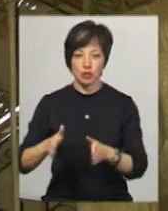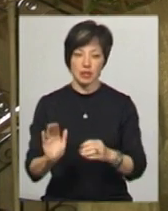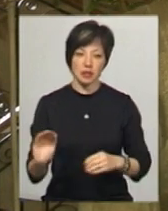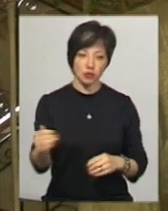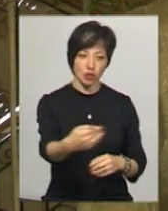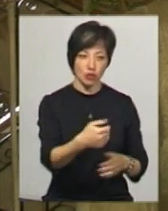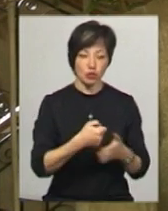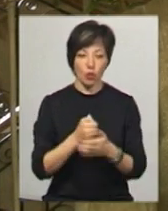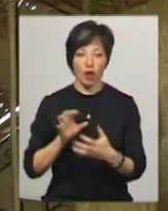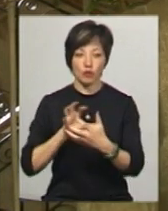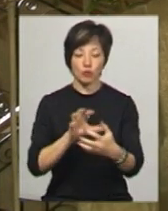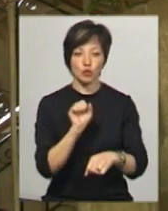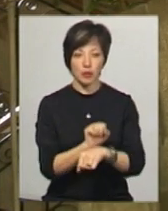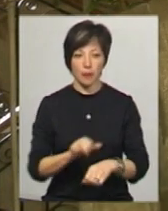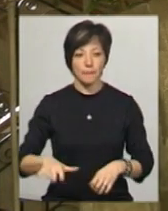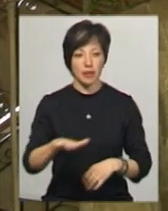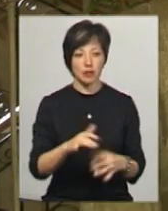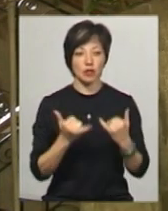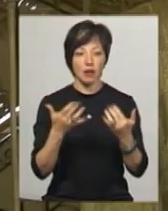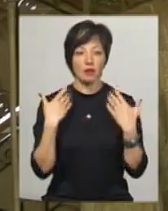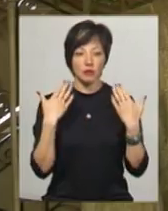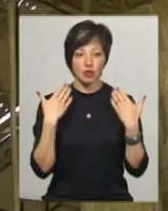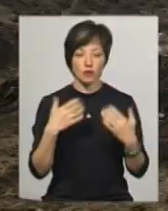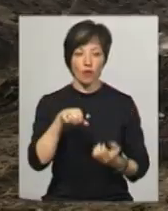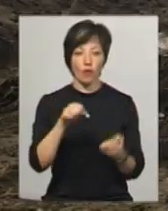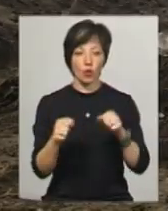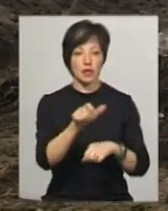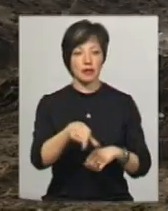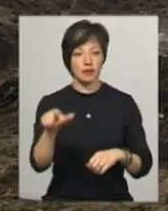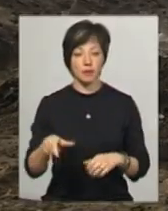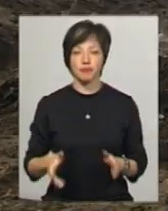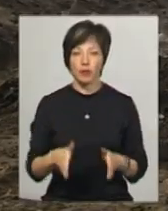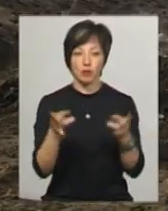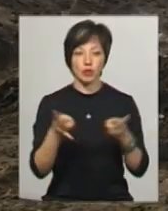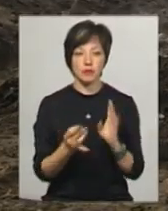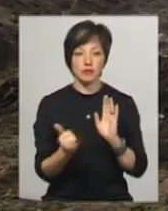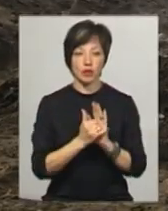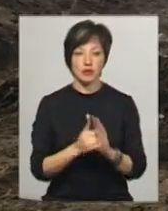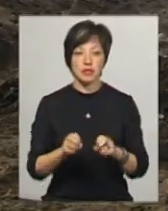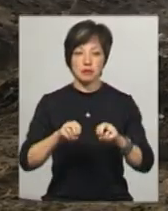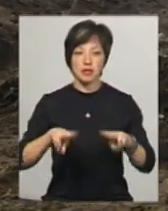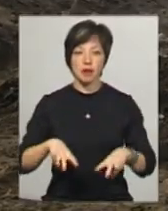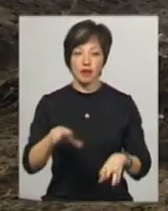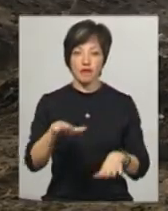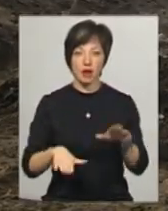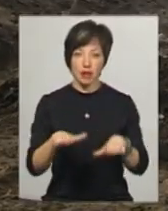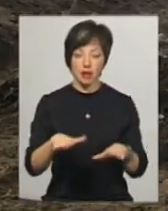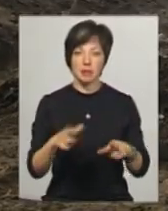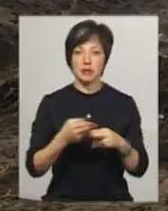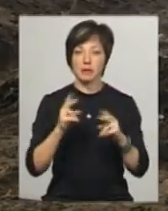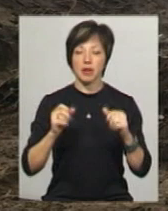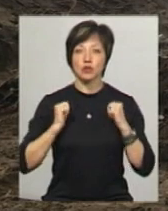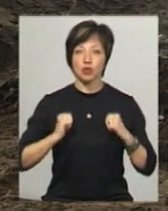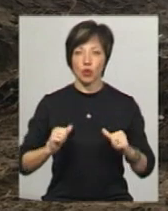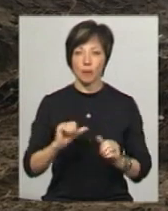кишені до автобусних зупинок і майданчик для відпочинку водіїв. На дорозі потрібно встановлювати спеціальні ваги для убезпечення дороги